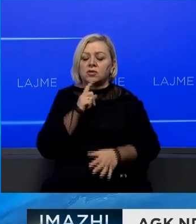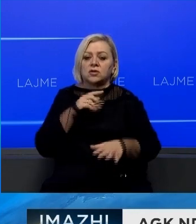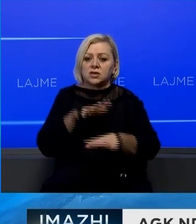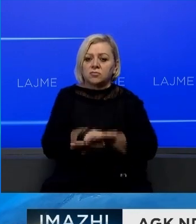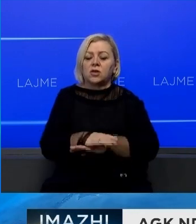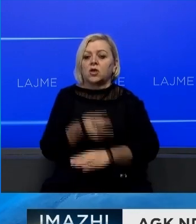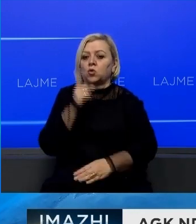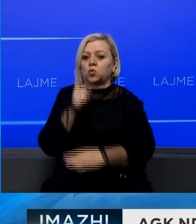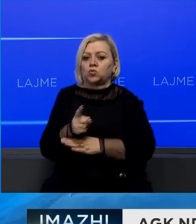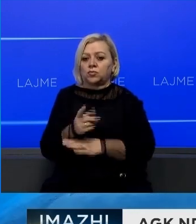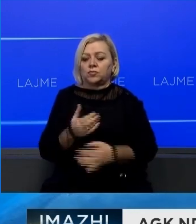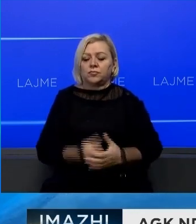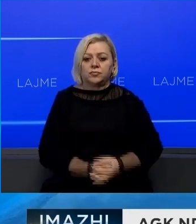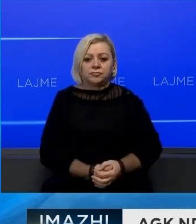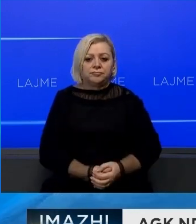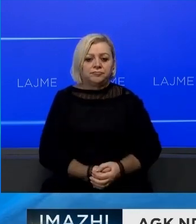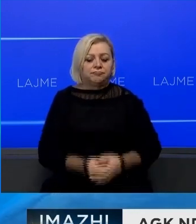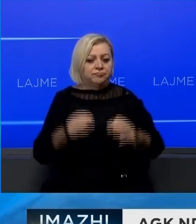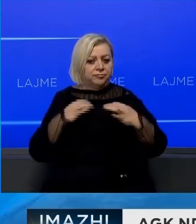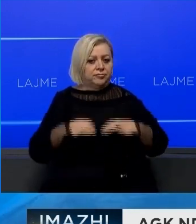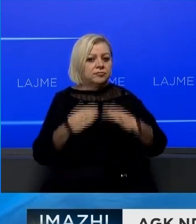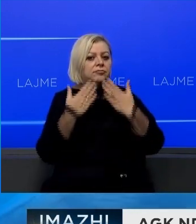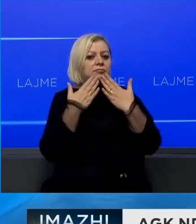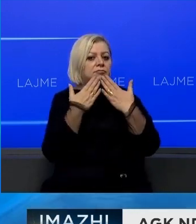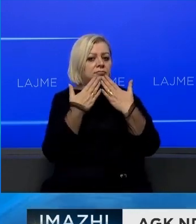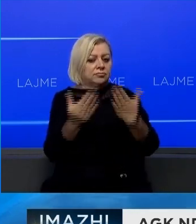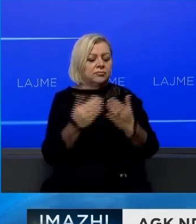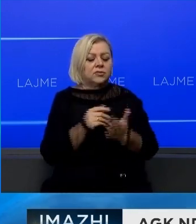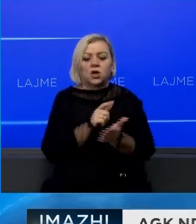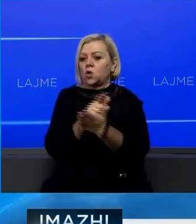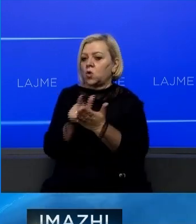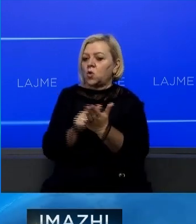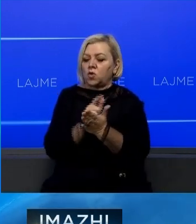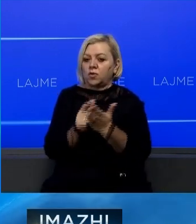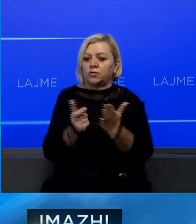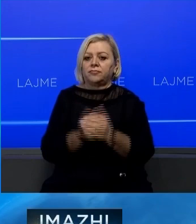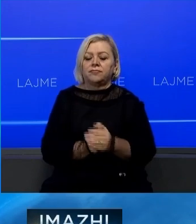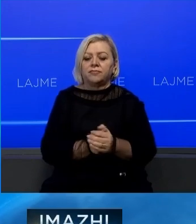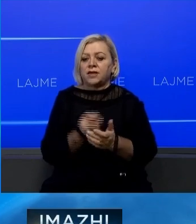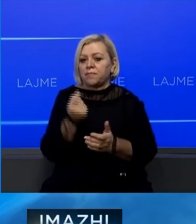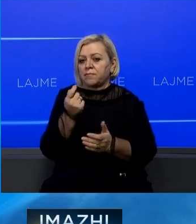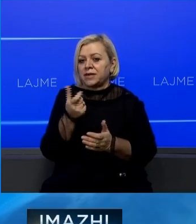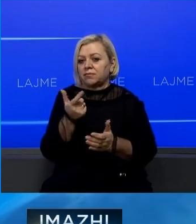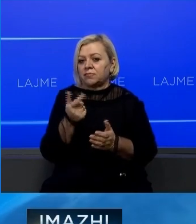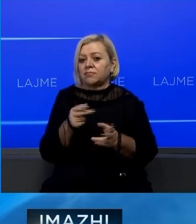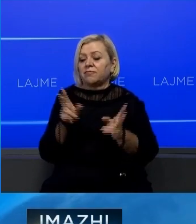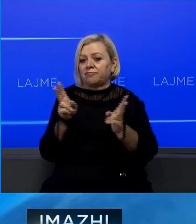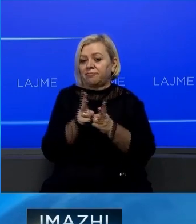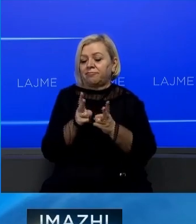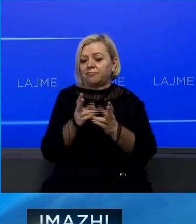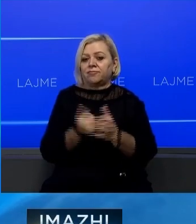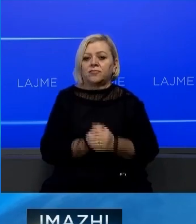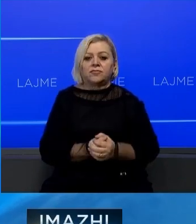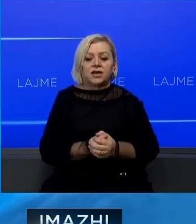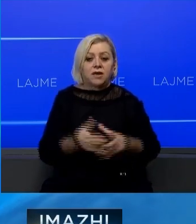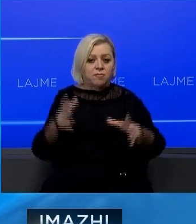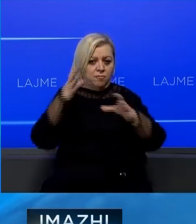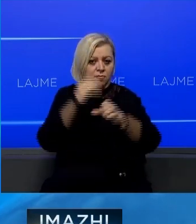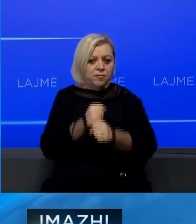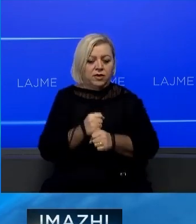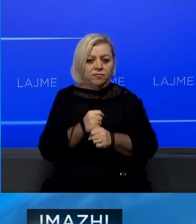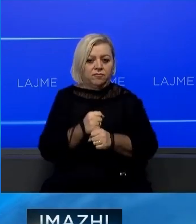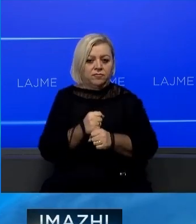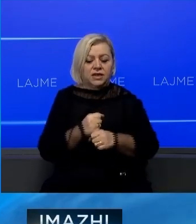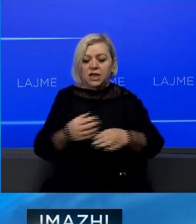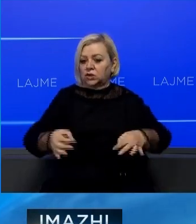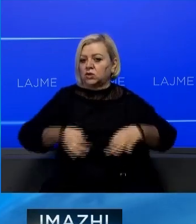gazetarët. Kryetar, falenderoj shumë për kohën, më aprasysh se vetëm pak minuta kanë kaluar nga përfundimi i